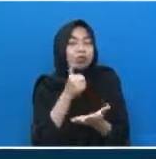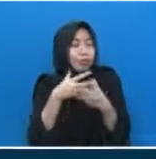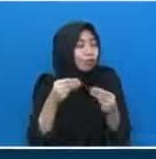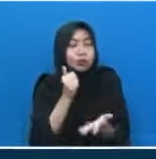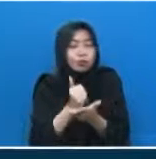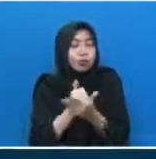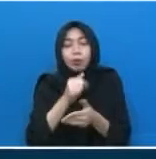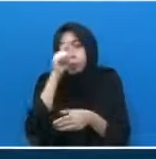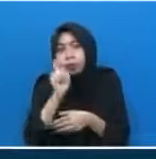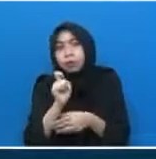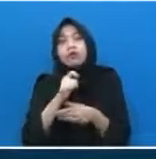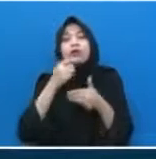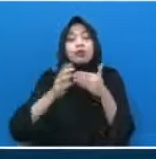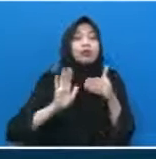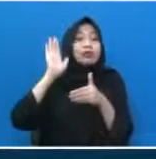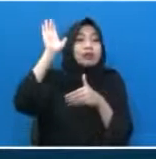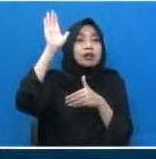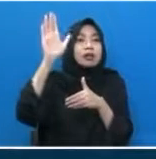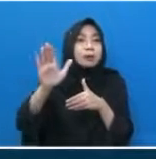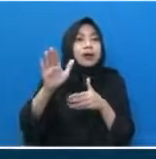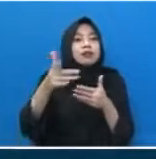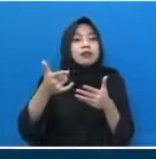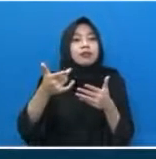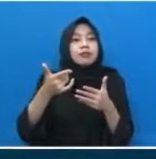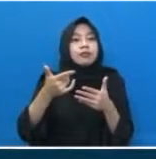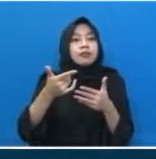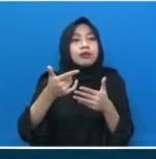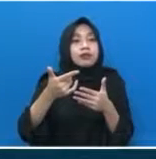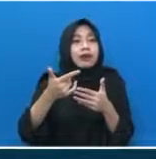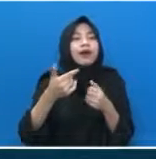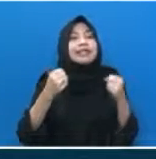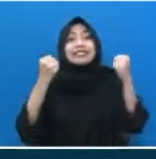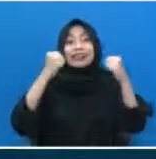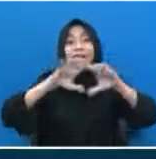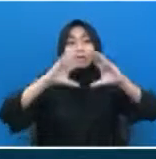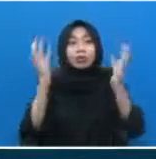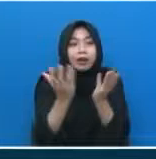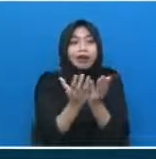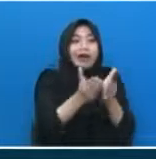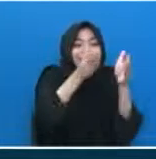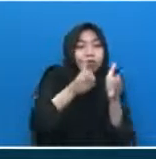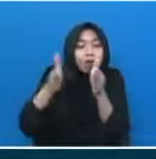Ayo kita harus menata ulang arsitektur ketahanan Kesehatan Global